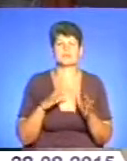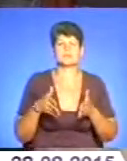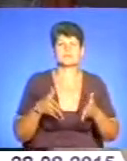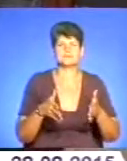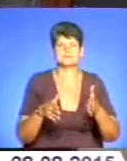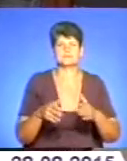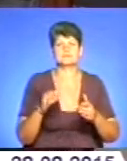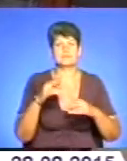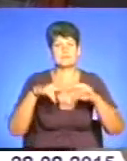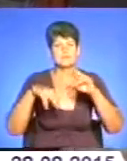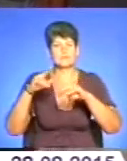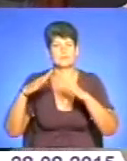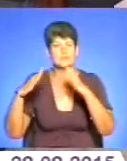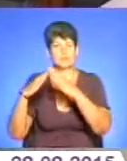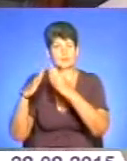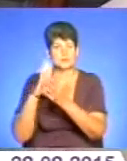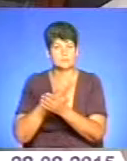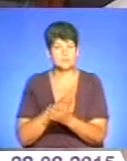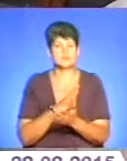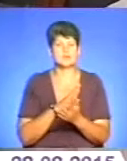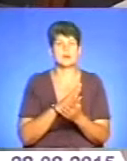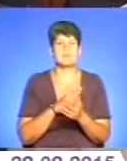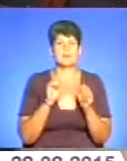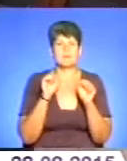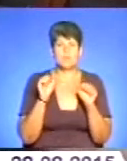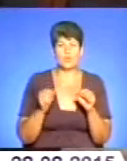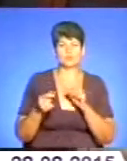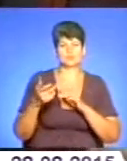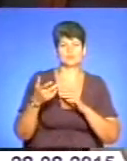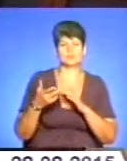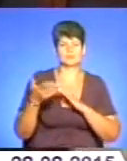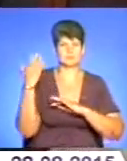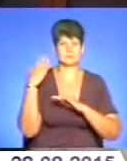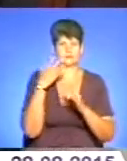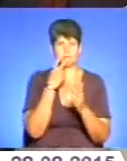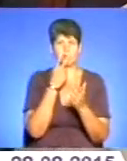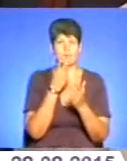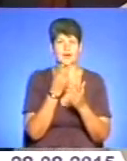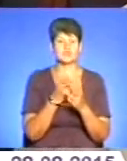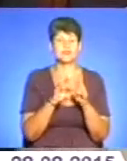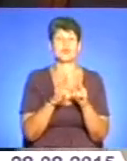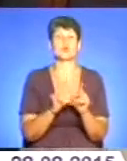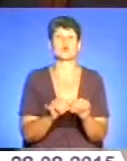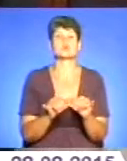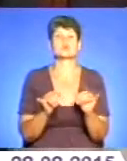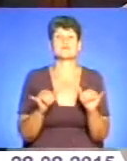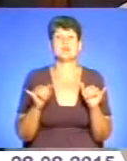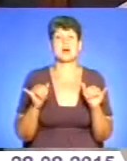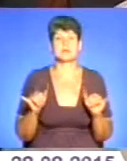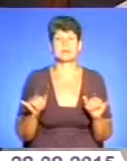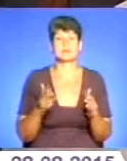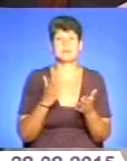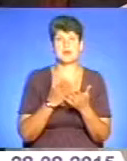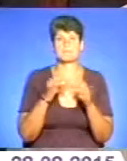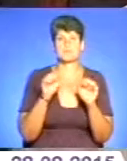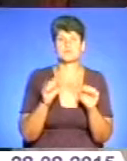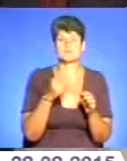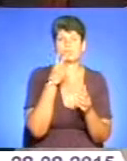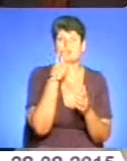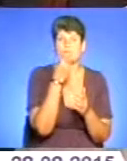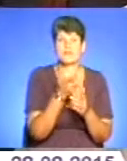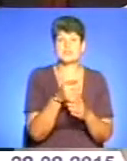де дійсно можна побачити те, яким було місто колись, яким чином воно розвивалось. У нас є карти, де видно, які були